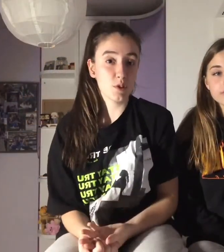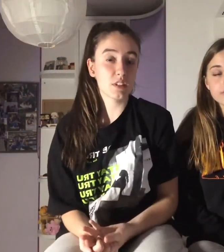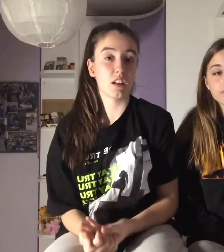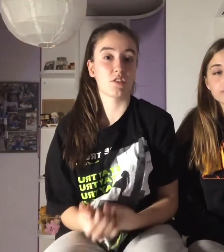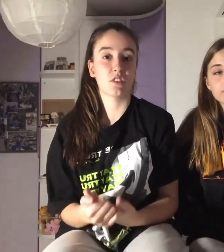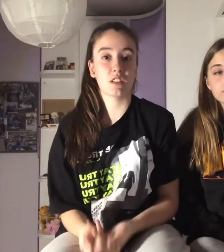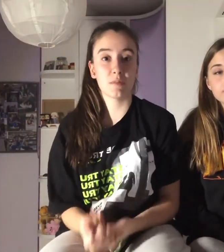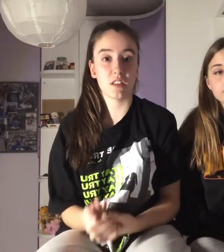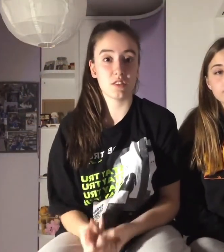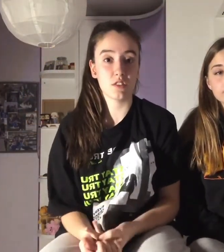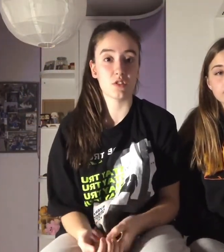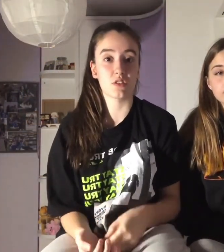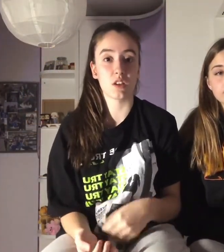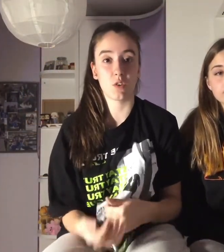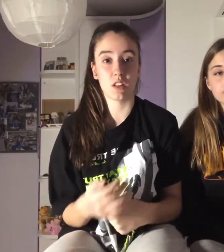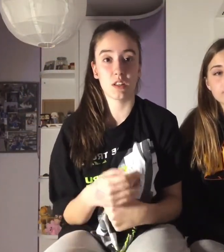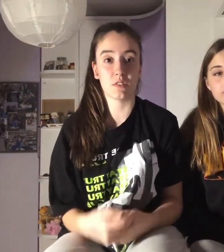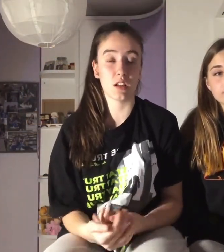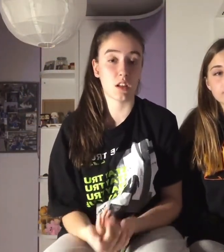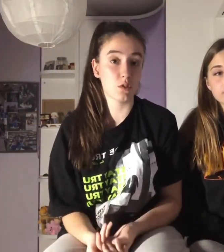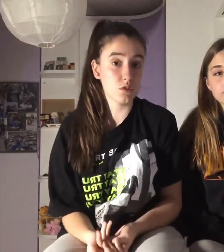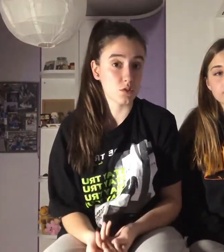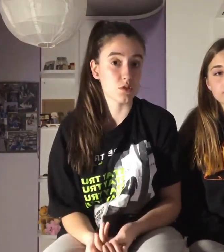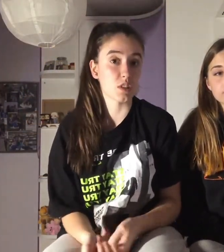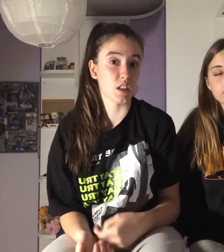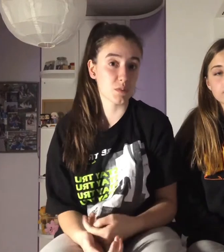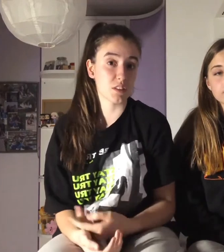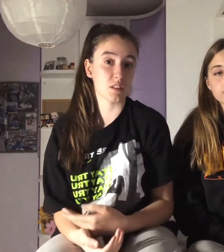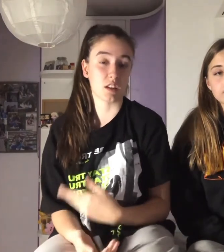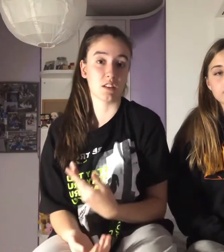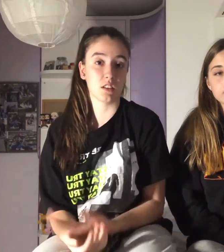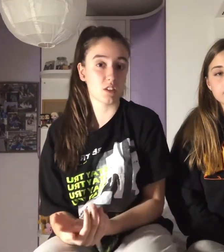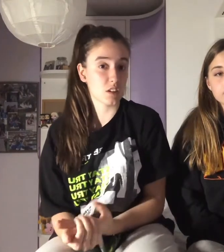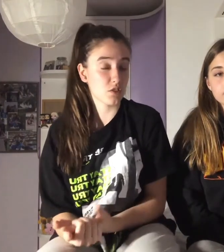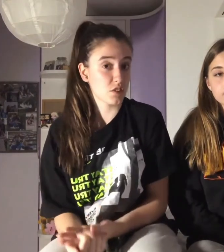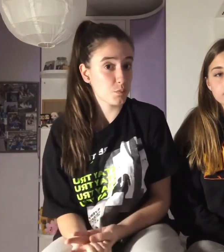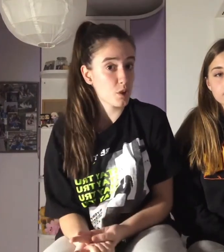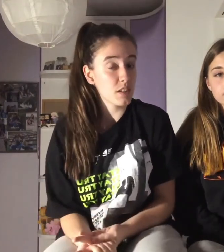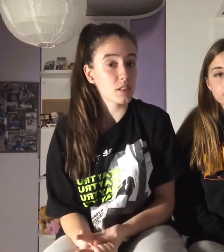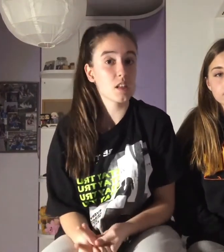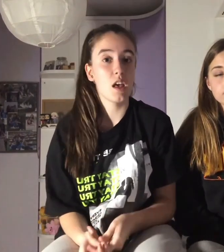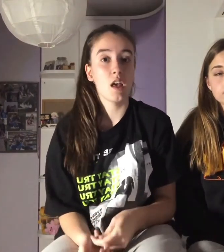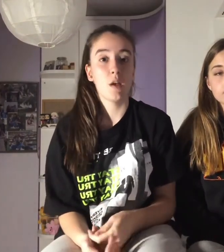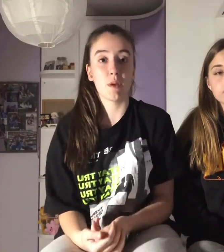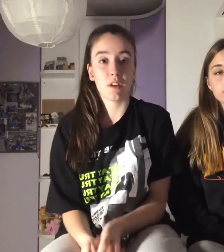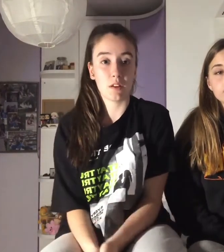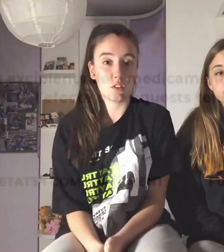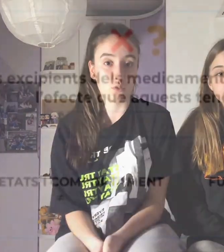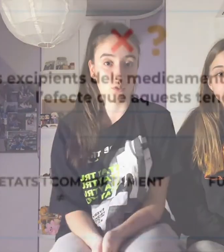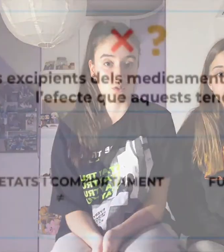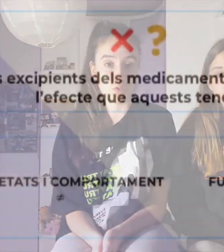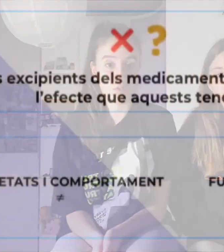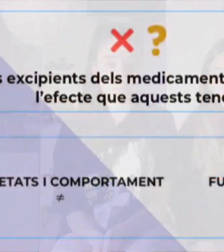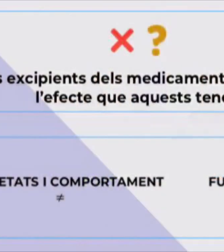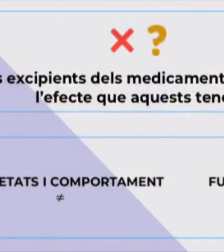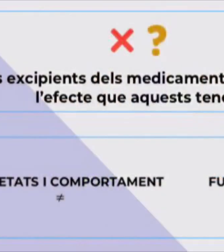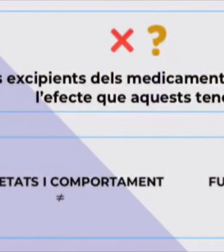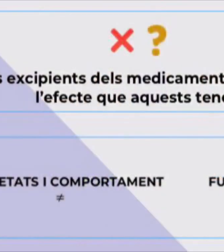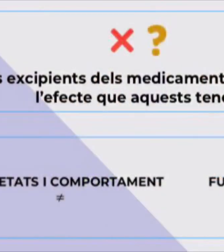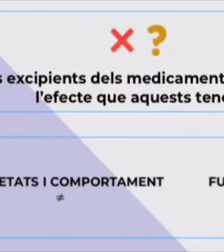Tenint en compte les nostres limitacions en quant a temps i a recursos i després de realitzar totes les nostres proves, vam arribar a les